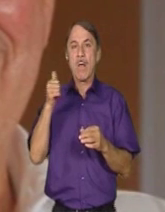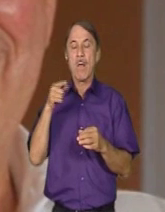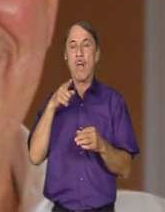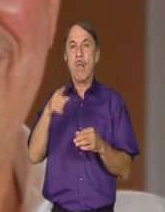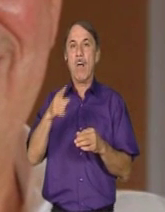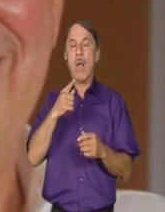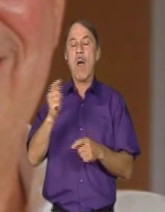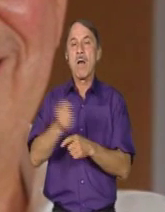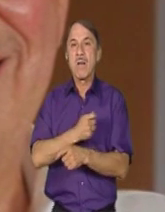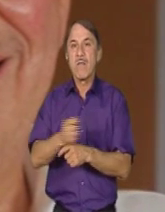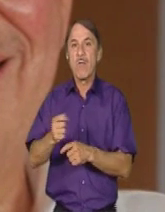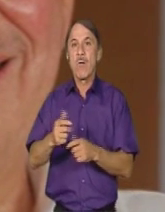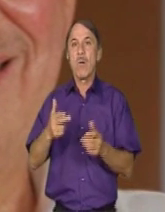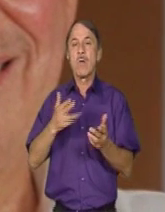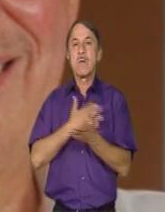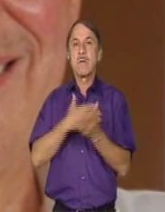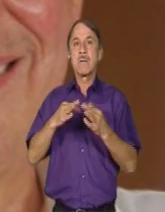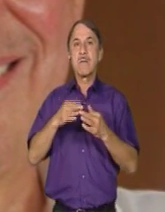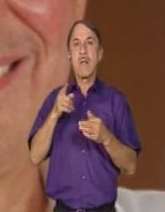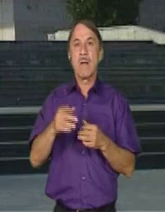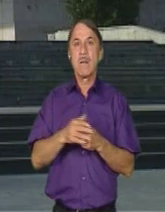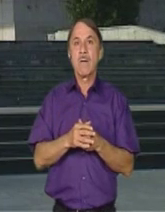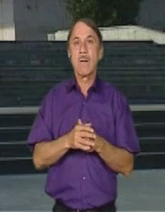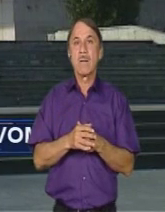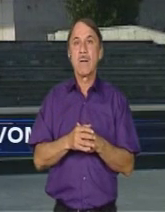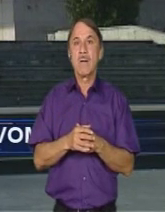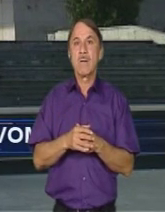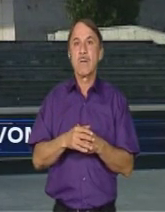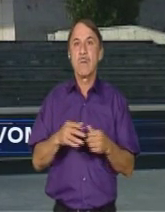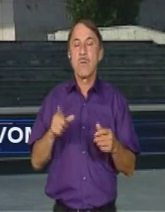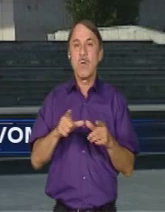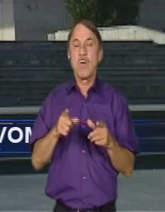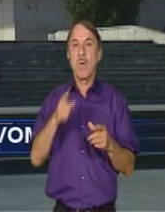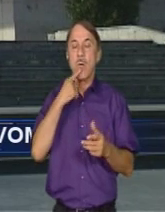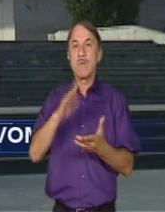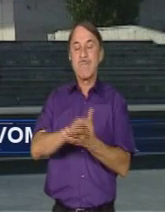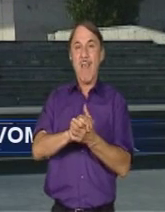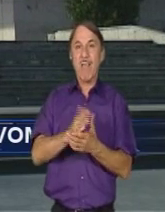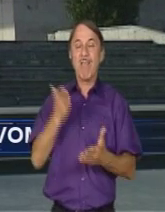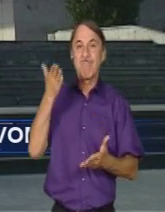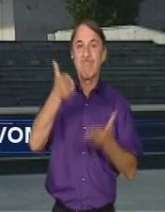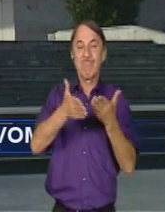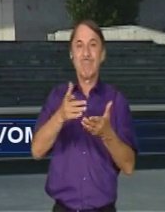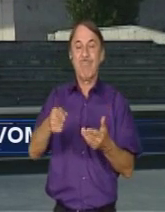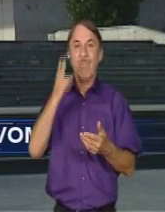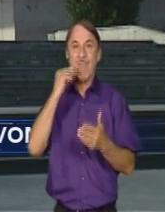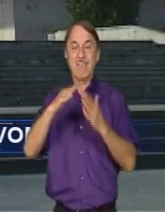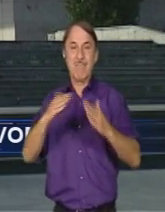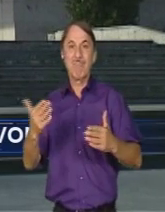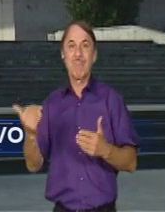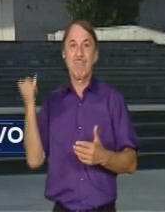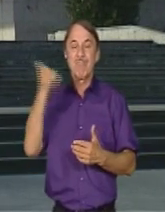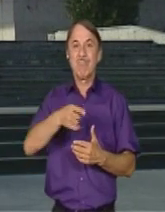od 19 časova biće otvorena za sve ljubitelje književnog dela Vargasa Ljose, kome će tom prilikom biti dodeljena